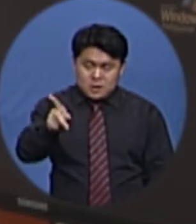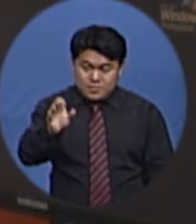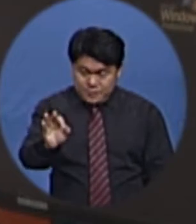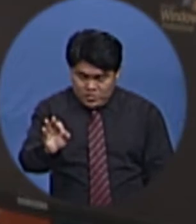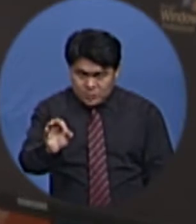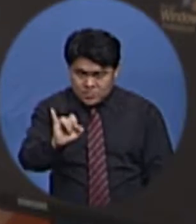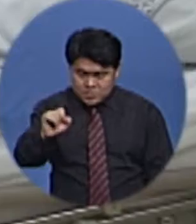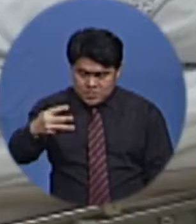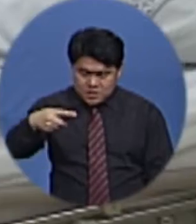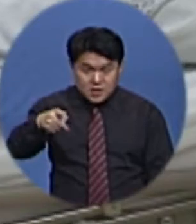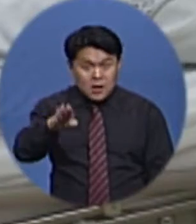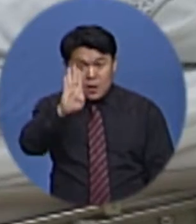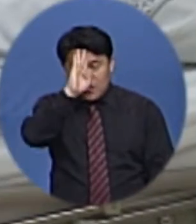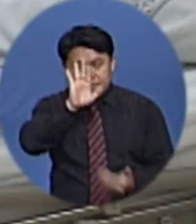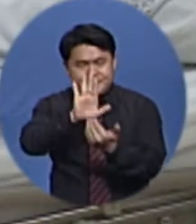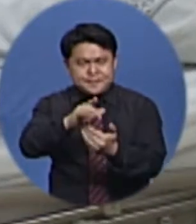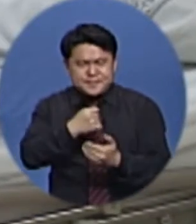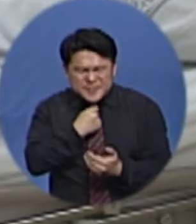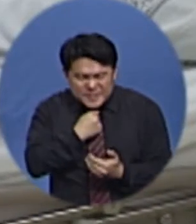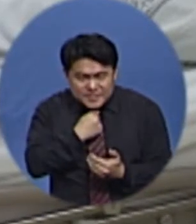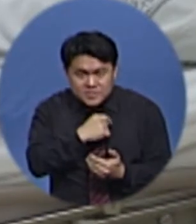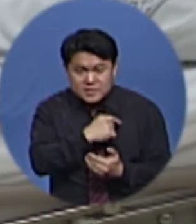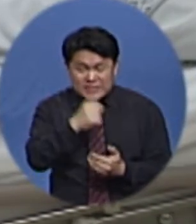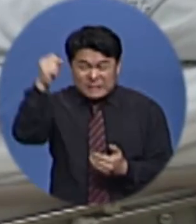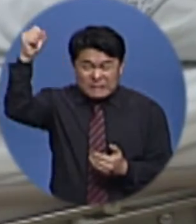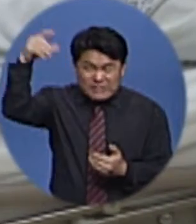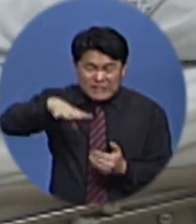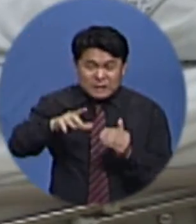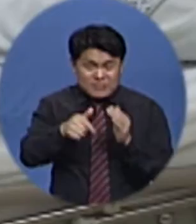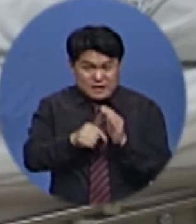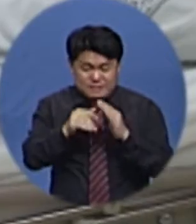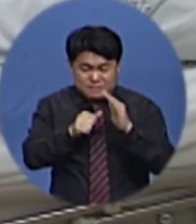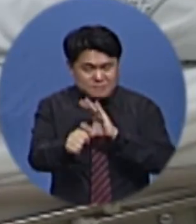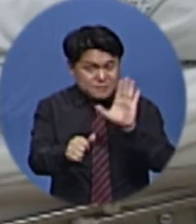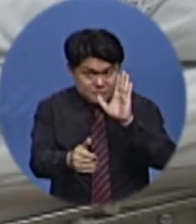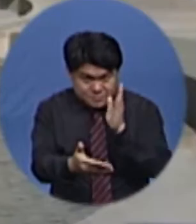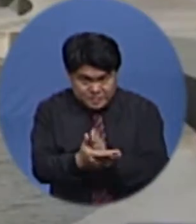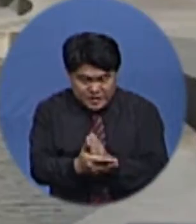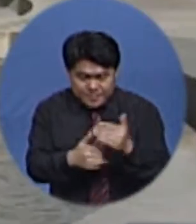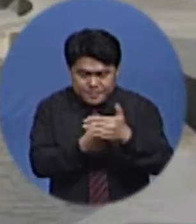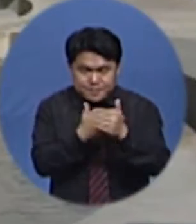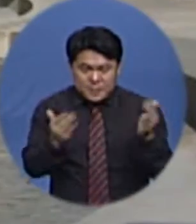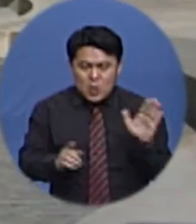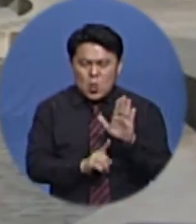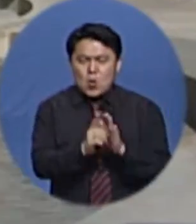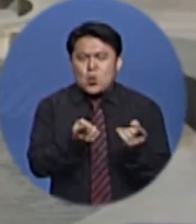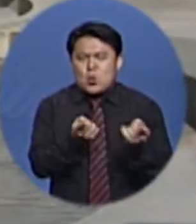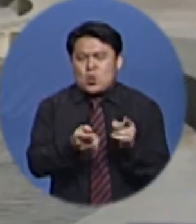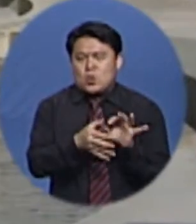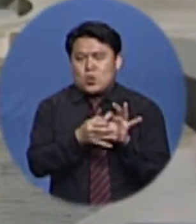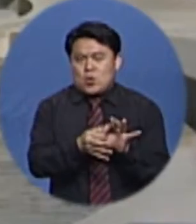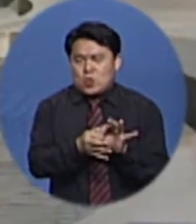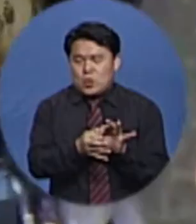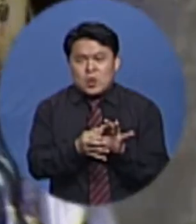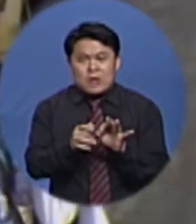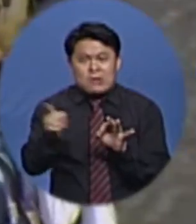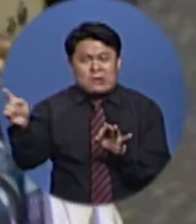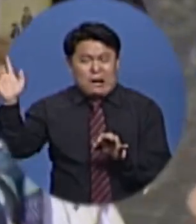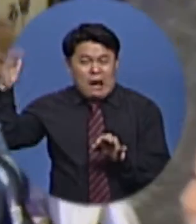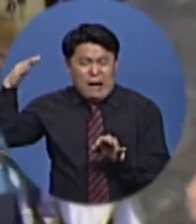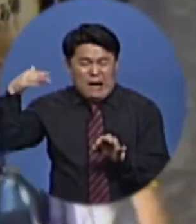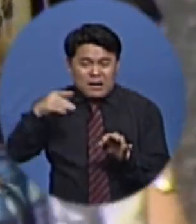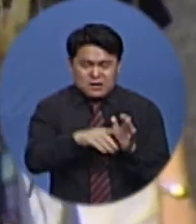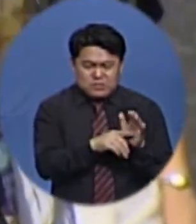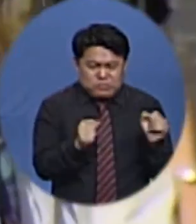등을 예방하려면 한낮 야외 활동을 삼가하고 실내 온도를 적정 수준으로 유지해 외부와의 온도차를 줄여야